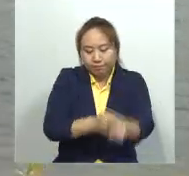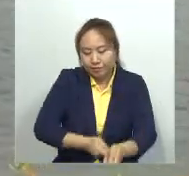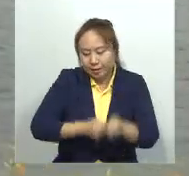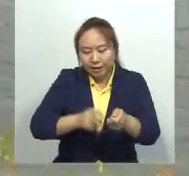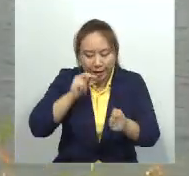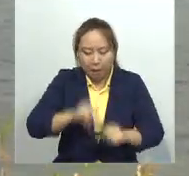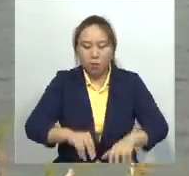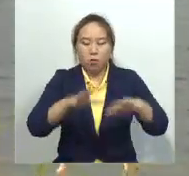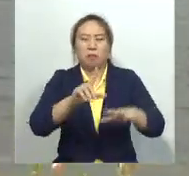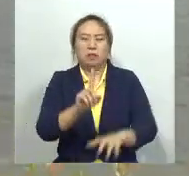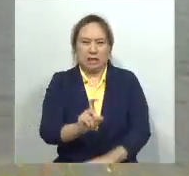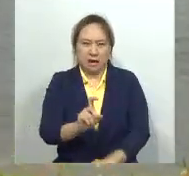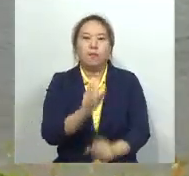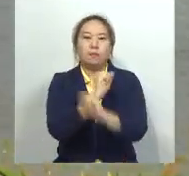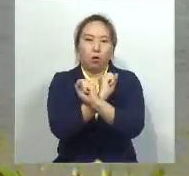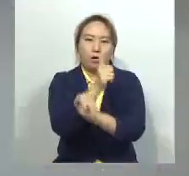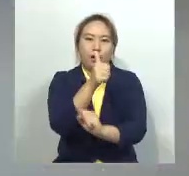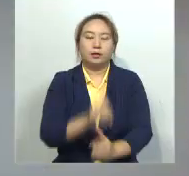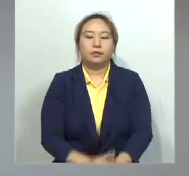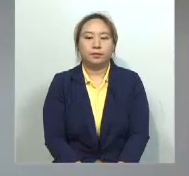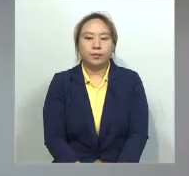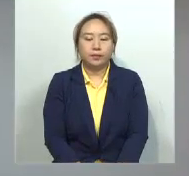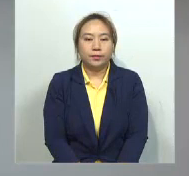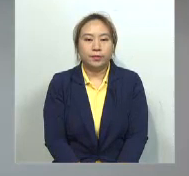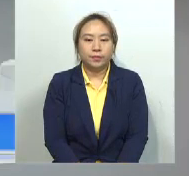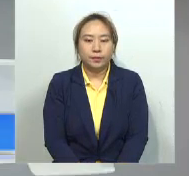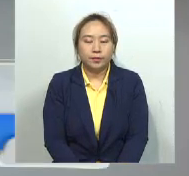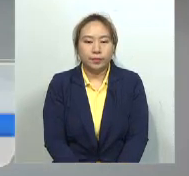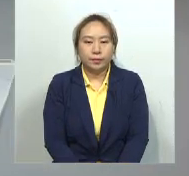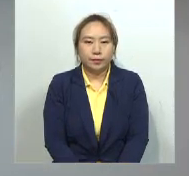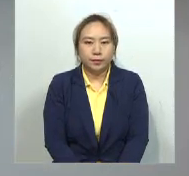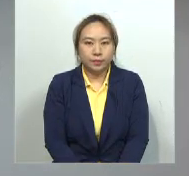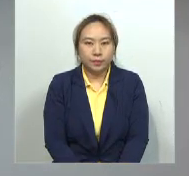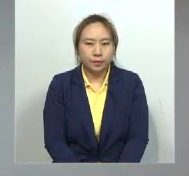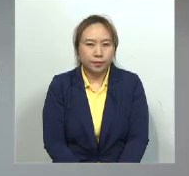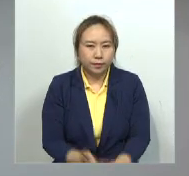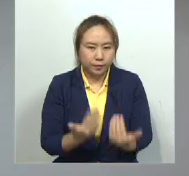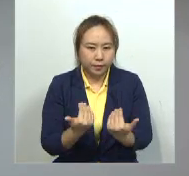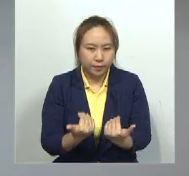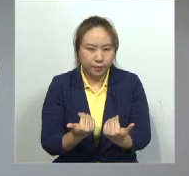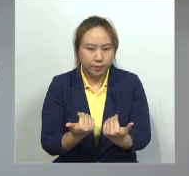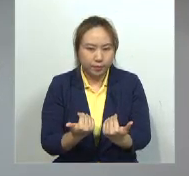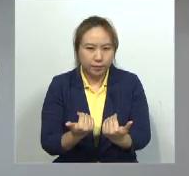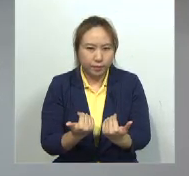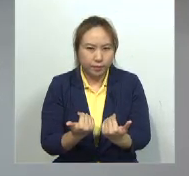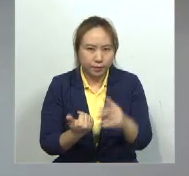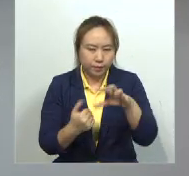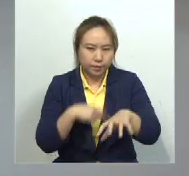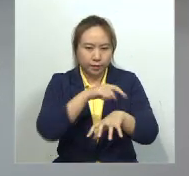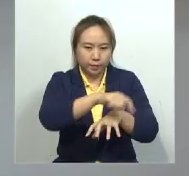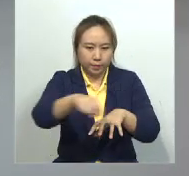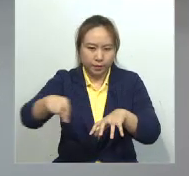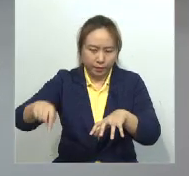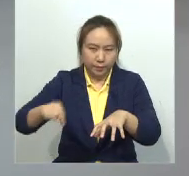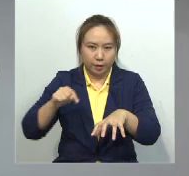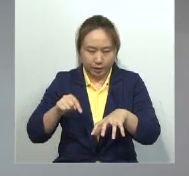ดี เราจะดำเนินการทำอ่างพวงอยู่รอบตัวของตัวที่ลำปะทาวตั